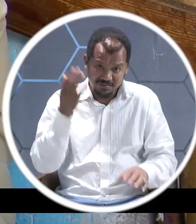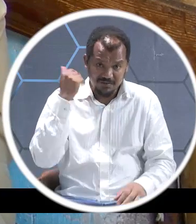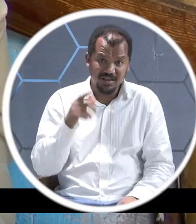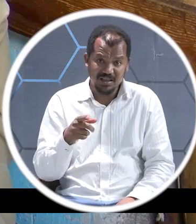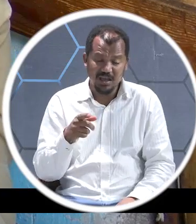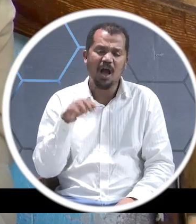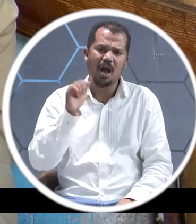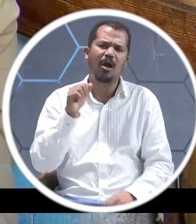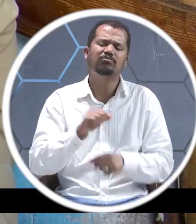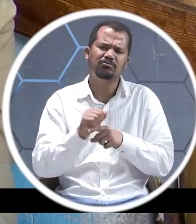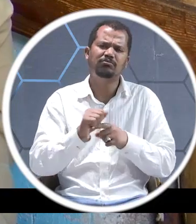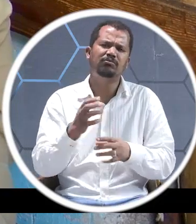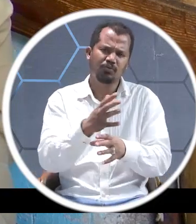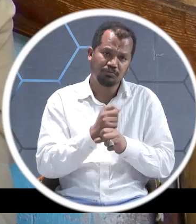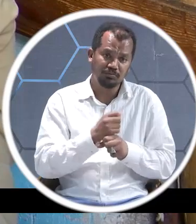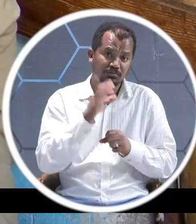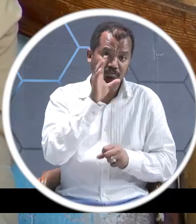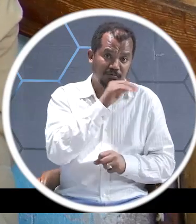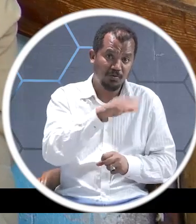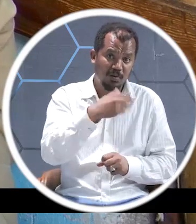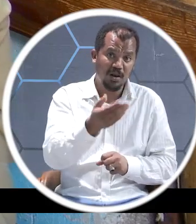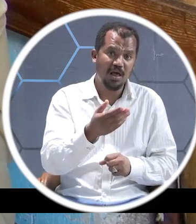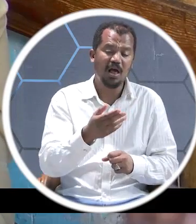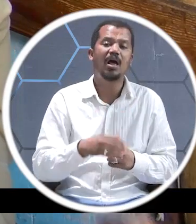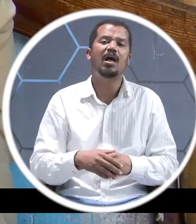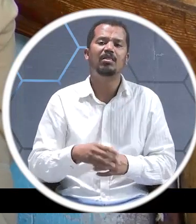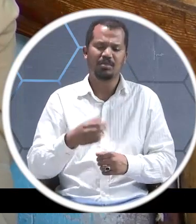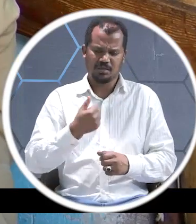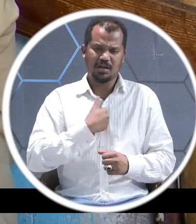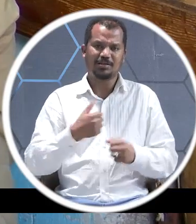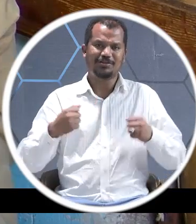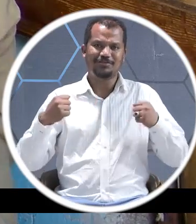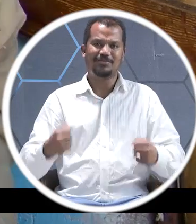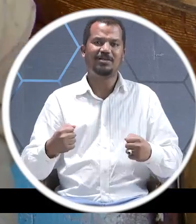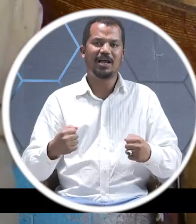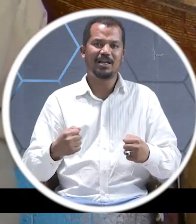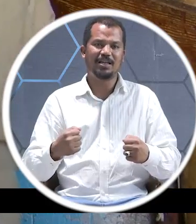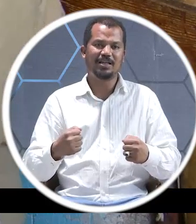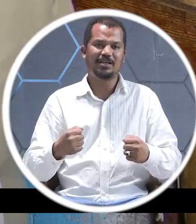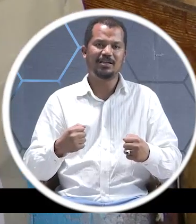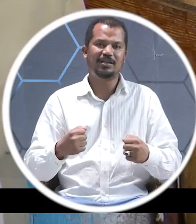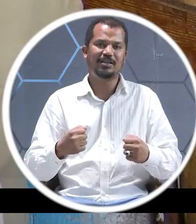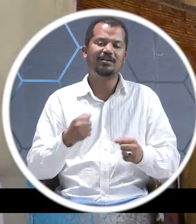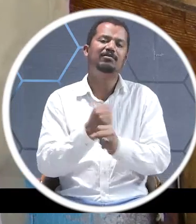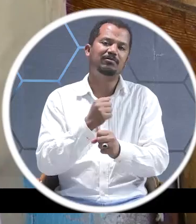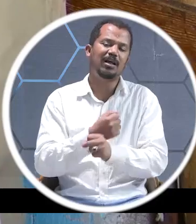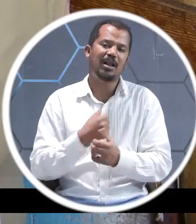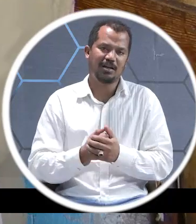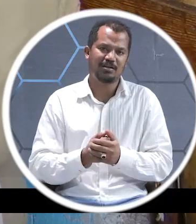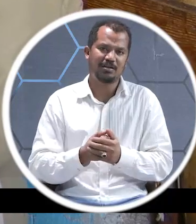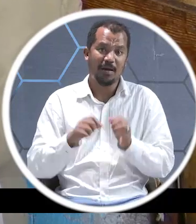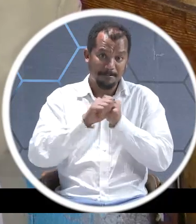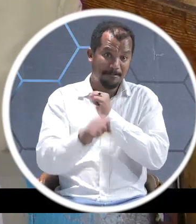ይህን ስራ የጀመሩት? አዎ ስልጠና ወስደን ነው የጀመር ነው። ከዛ በኋላ ያው ራሳችን መቻል የቻልን ሰራን።